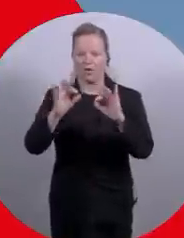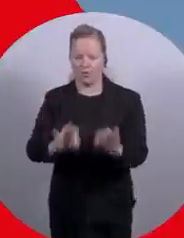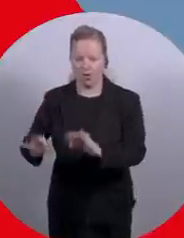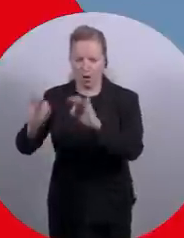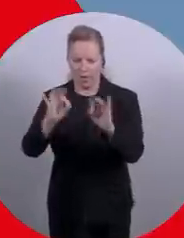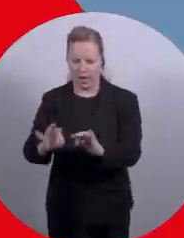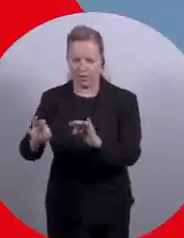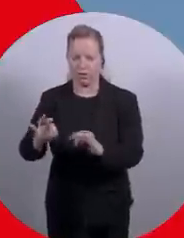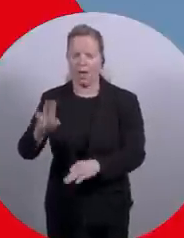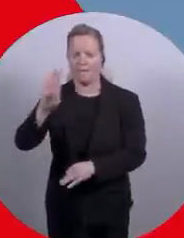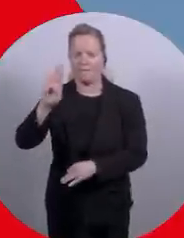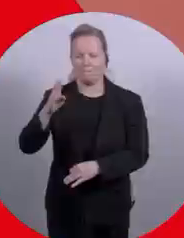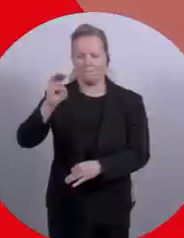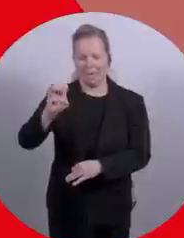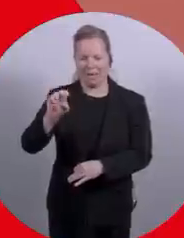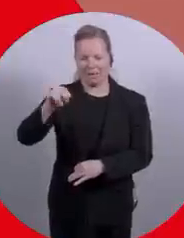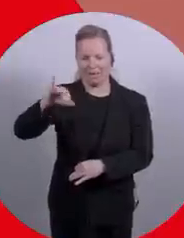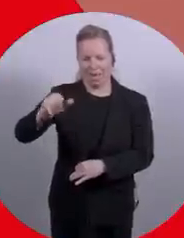Blach